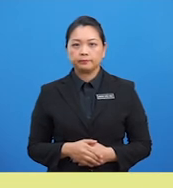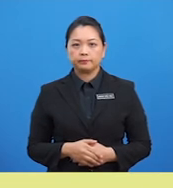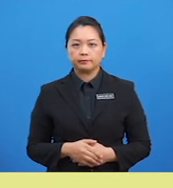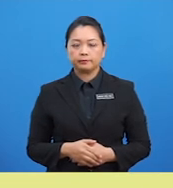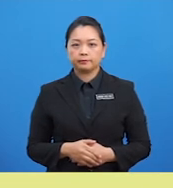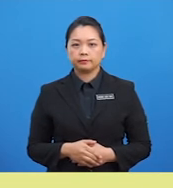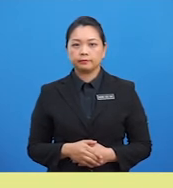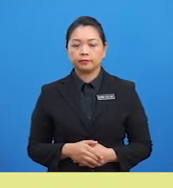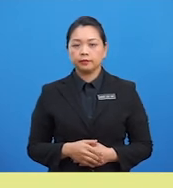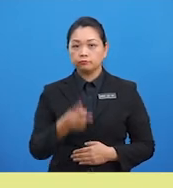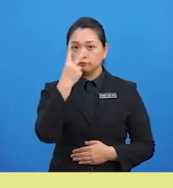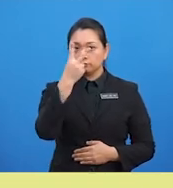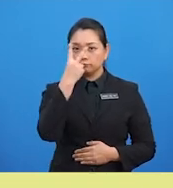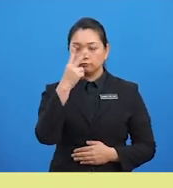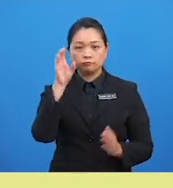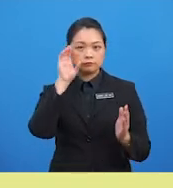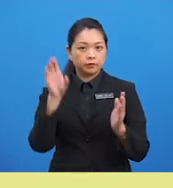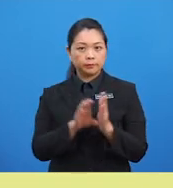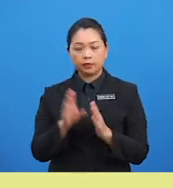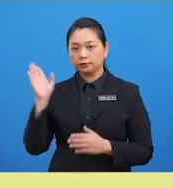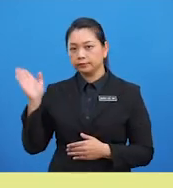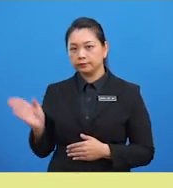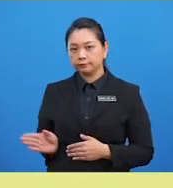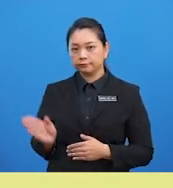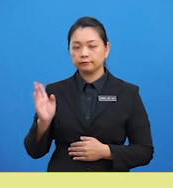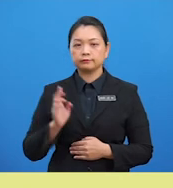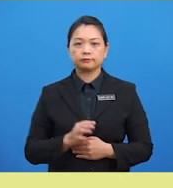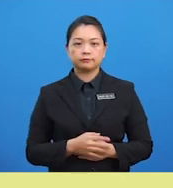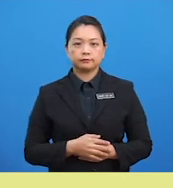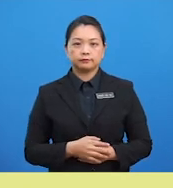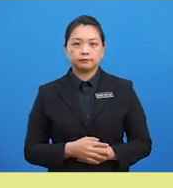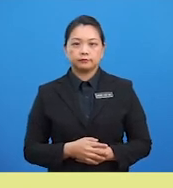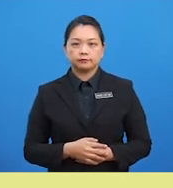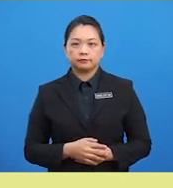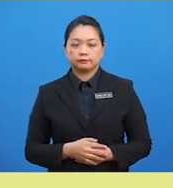Baiklah, perhatikan rajah-rajah berikut.